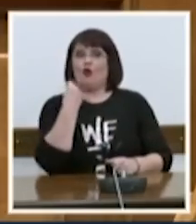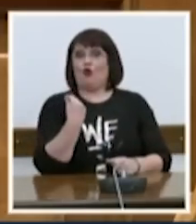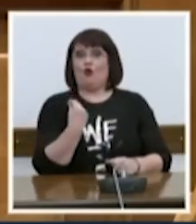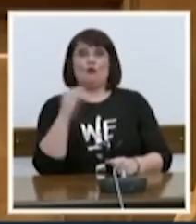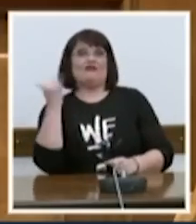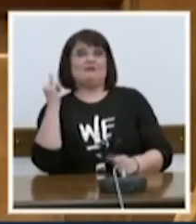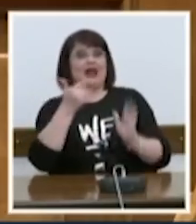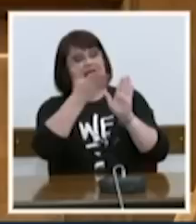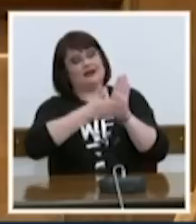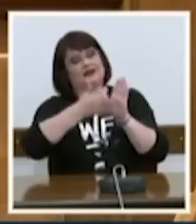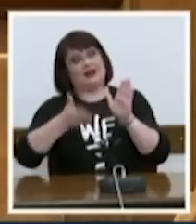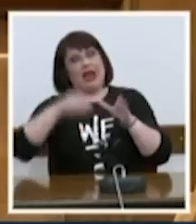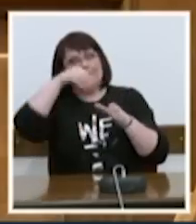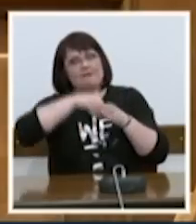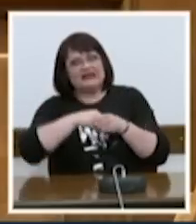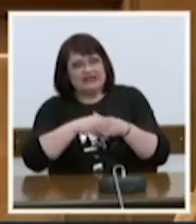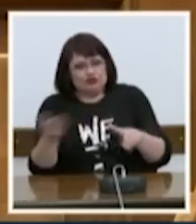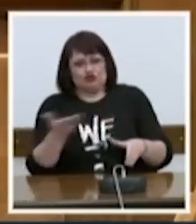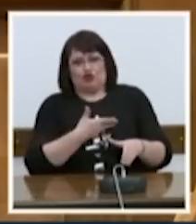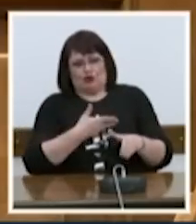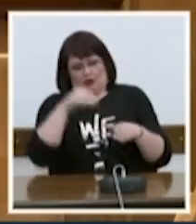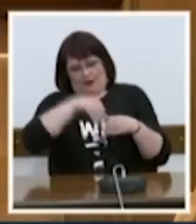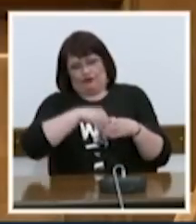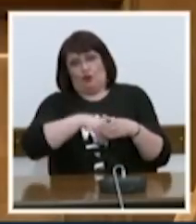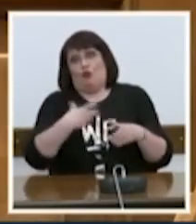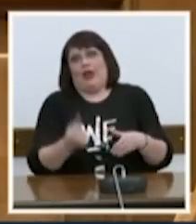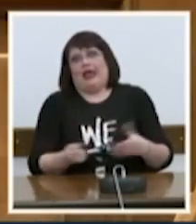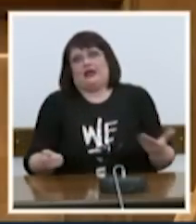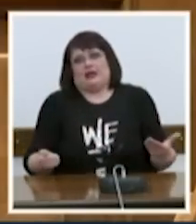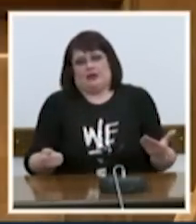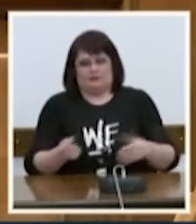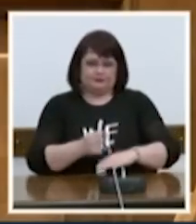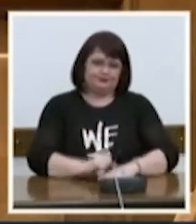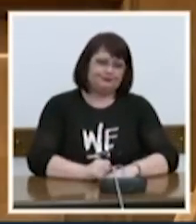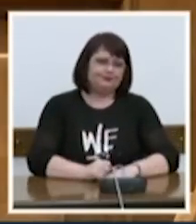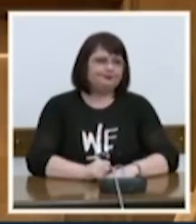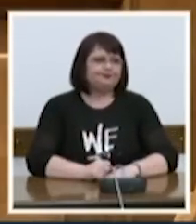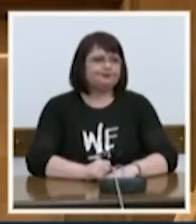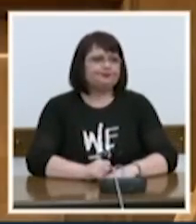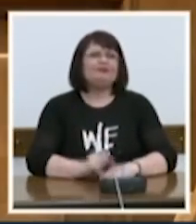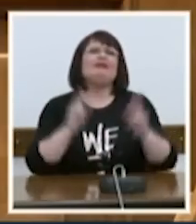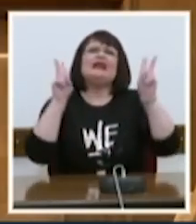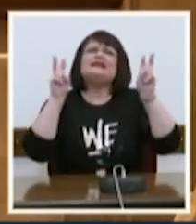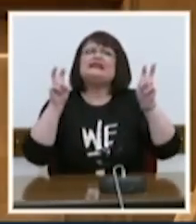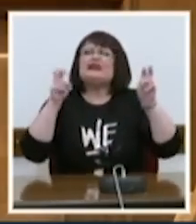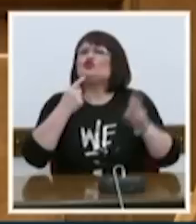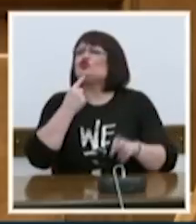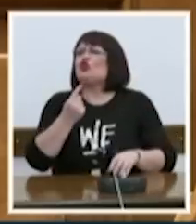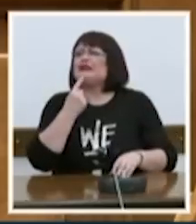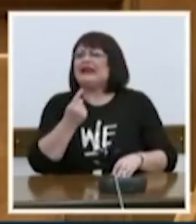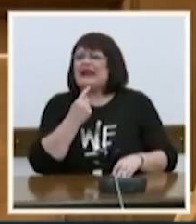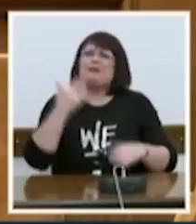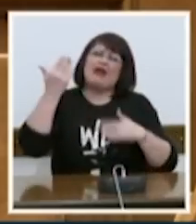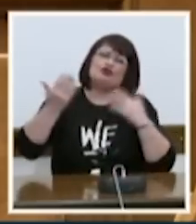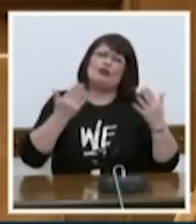στο περιεχόμενο. Και αυτό το περιεχόμενο δεν αλλάζει όσους τίτλους, όσους αστερίσκους και